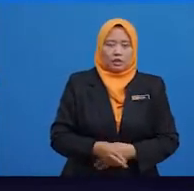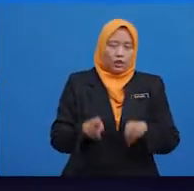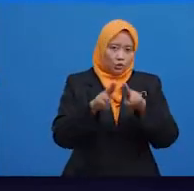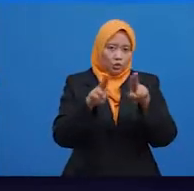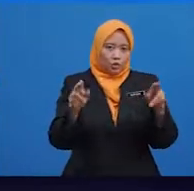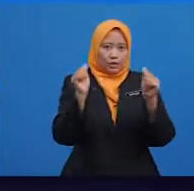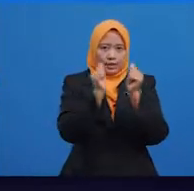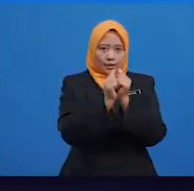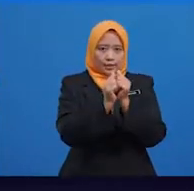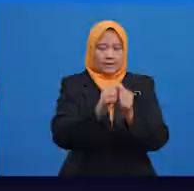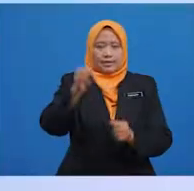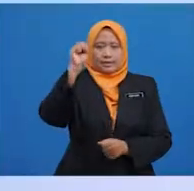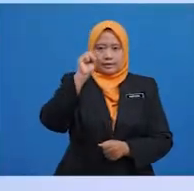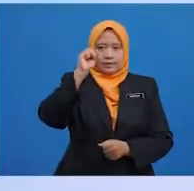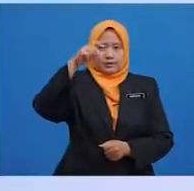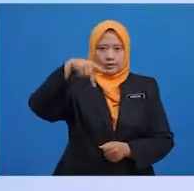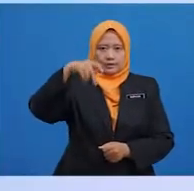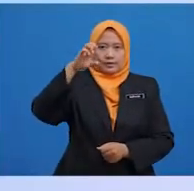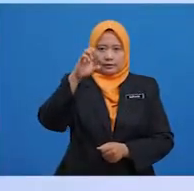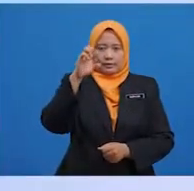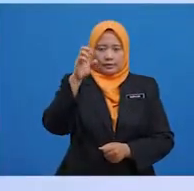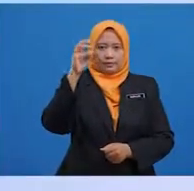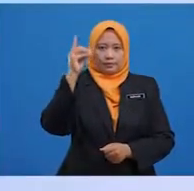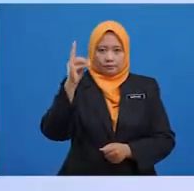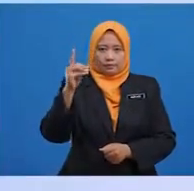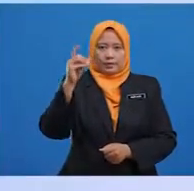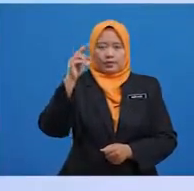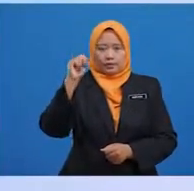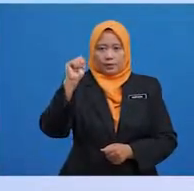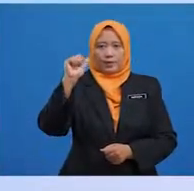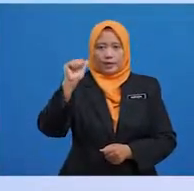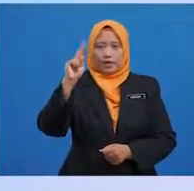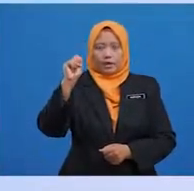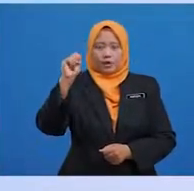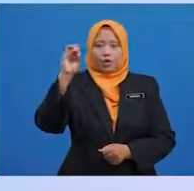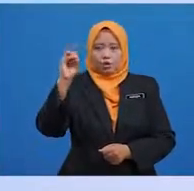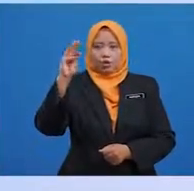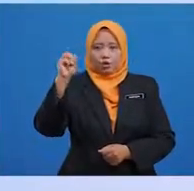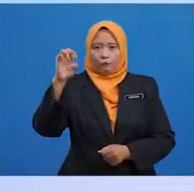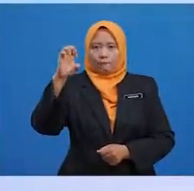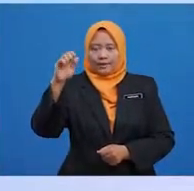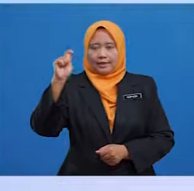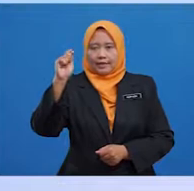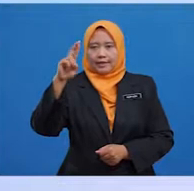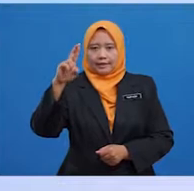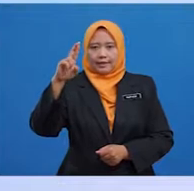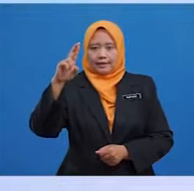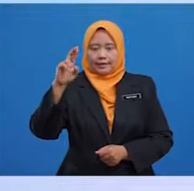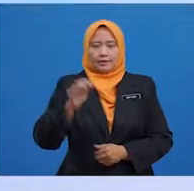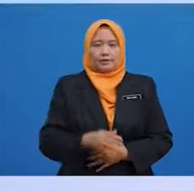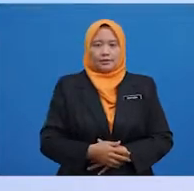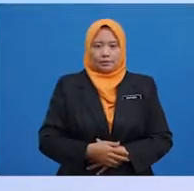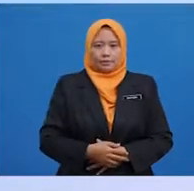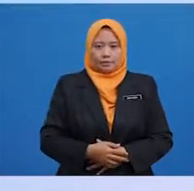Sphygmomanometer juga dikenali sebagai meter tekanan darah, pemantau tekanan darah atau tolok tekanan